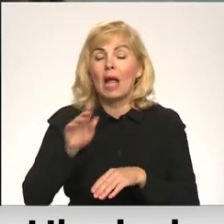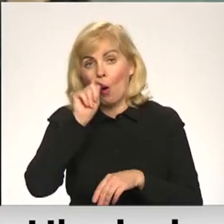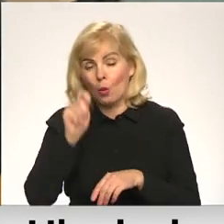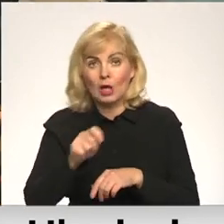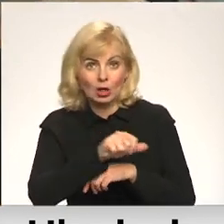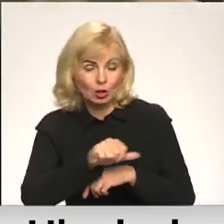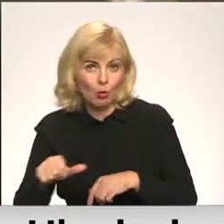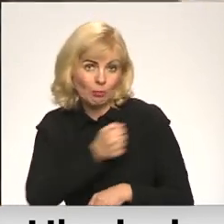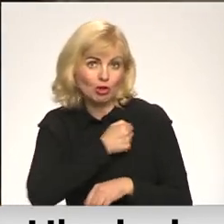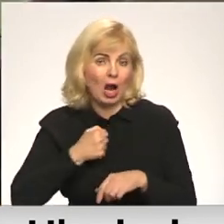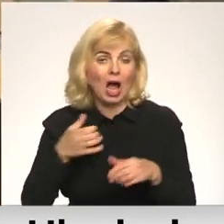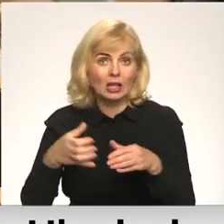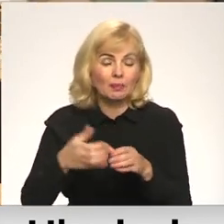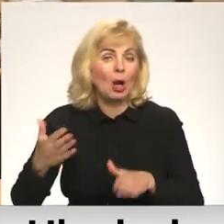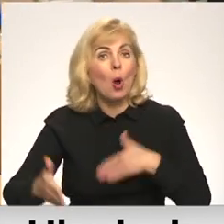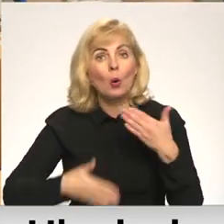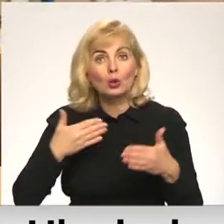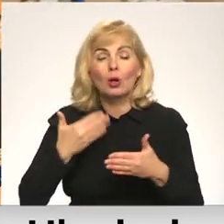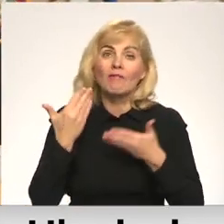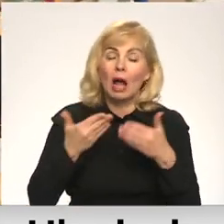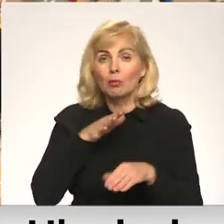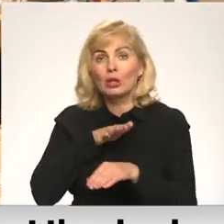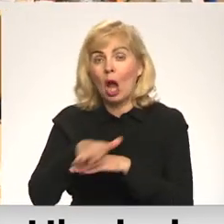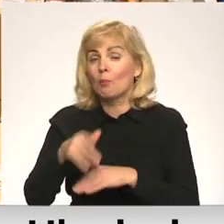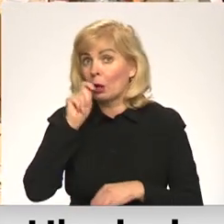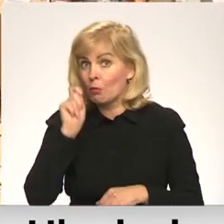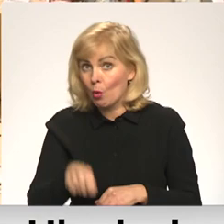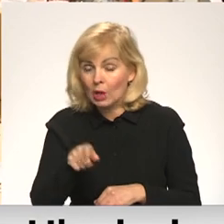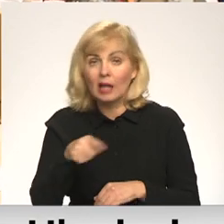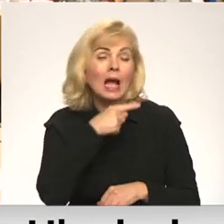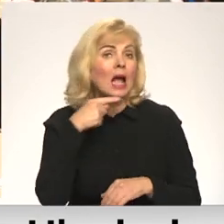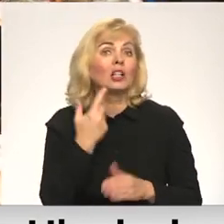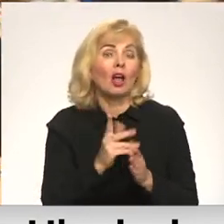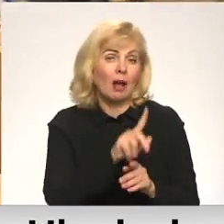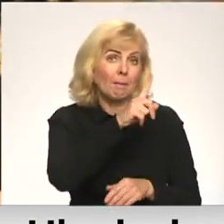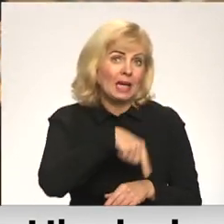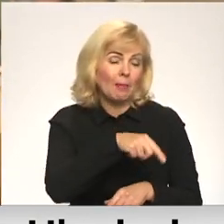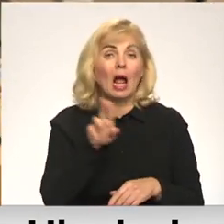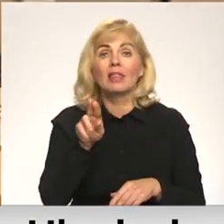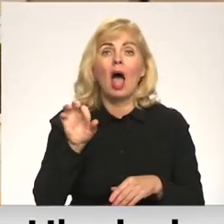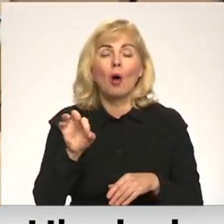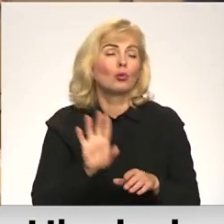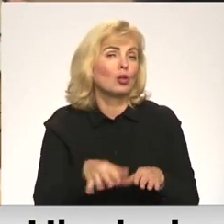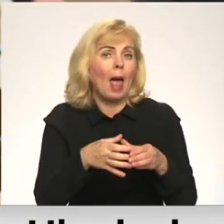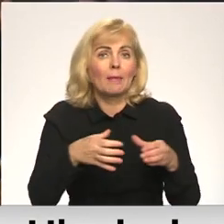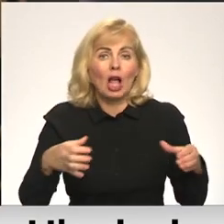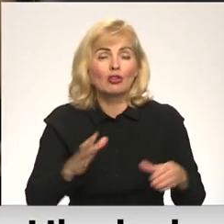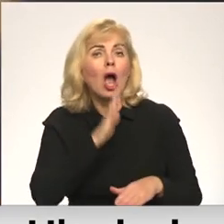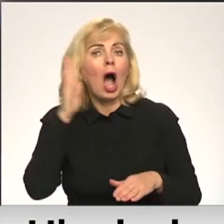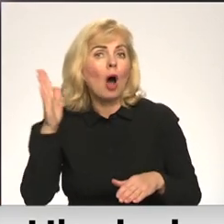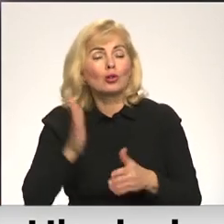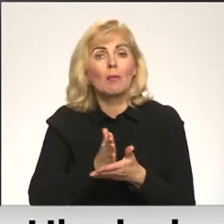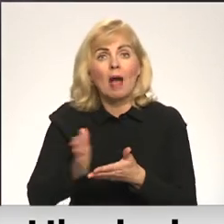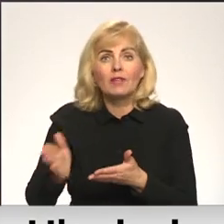robežas, radot satraukumu par iespējamo iebrukumu Ukrainā. Turklāt Krievija ir pieprasījusi, lai NATO nepaplašinās austrumu virzienā un